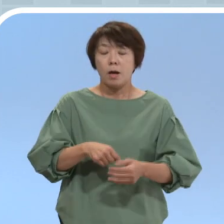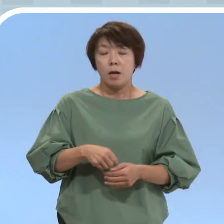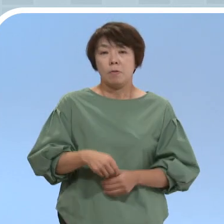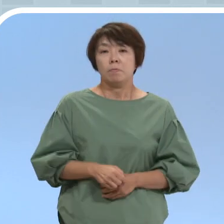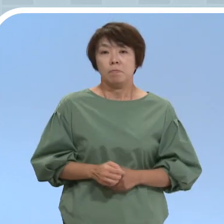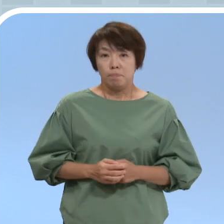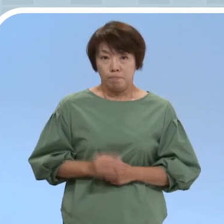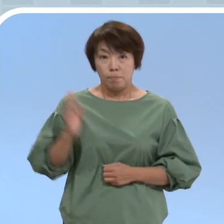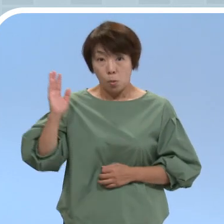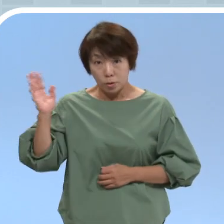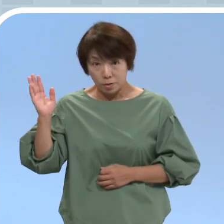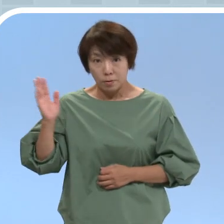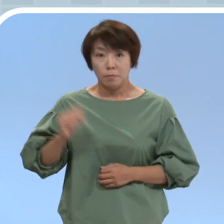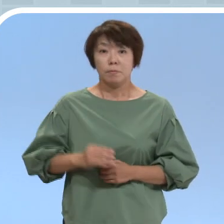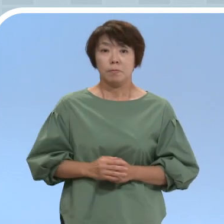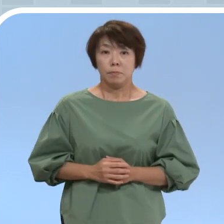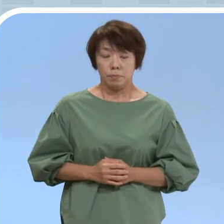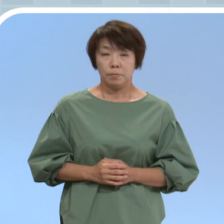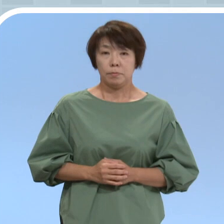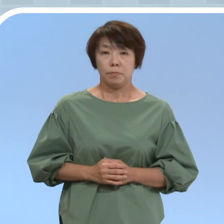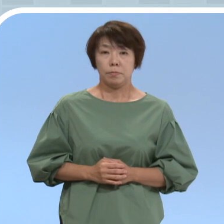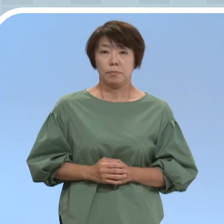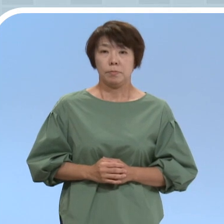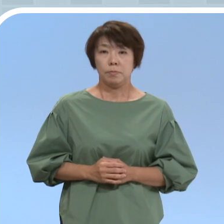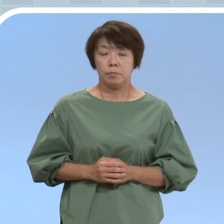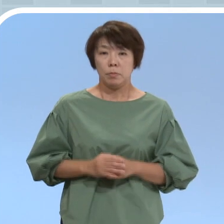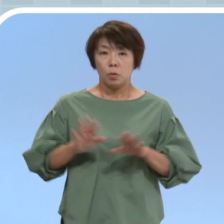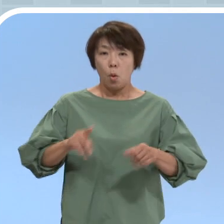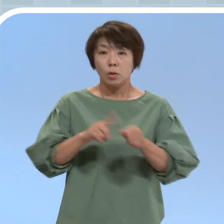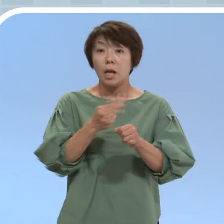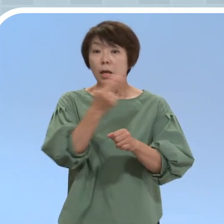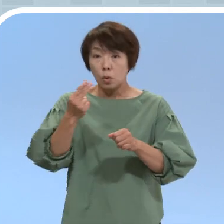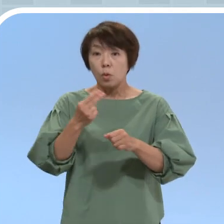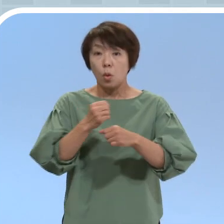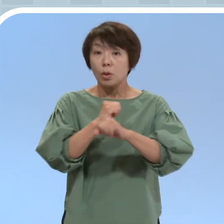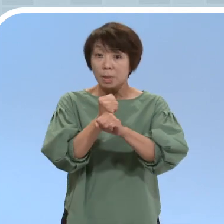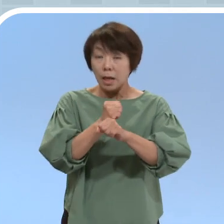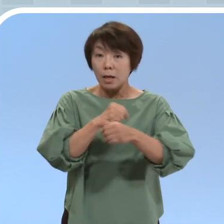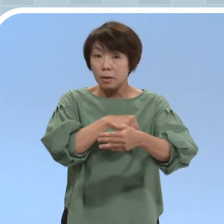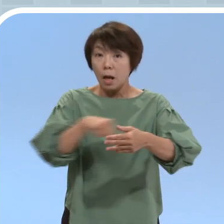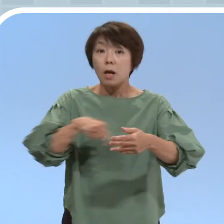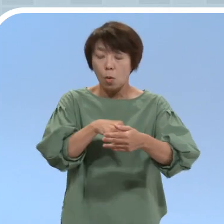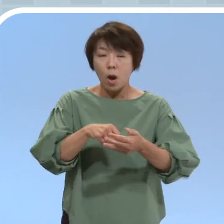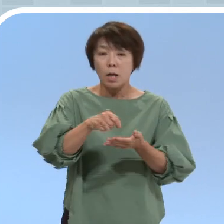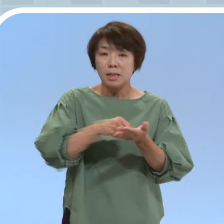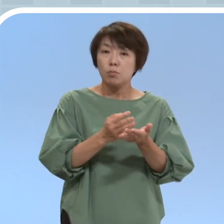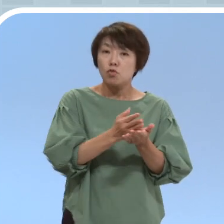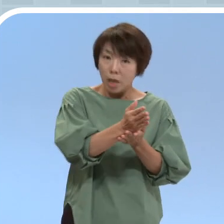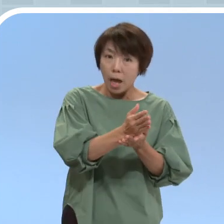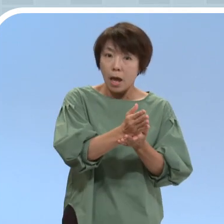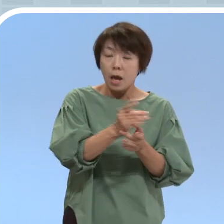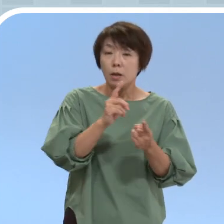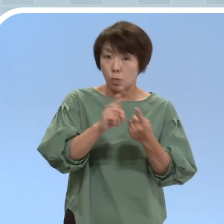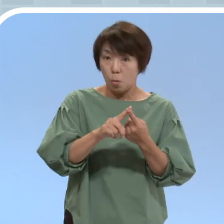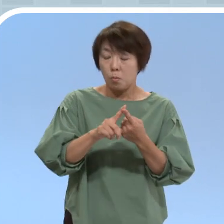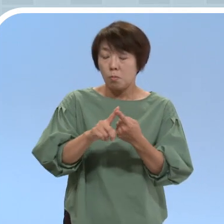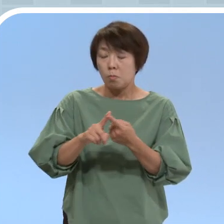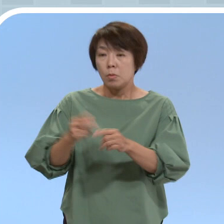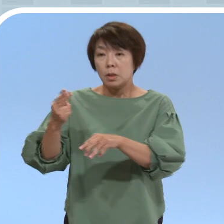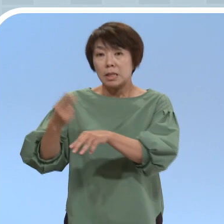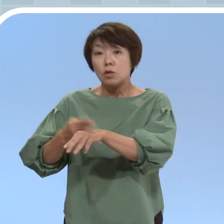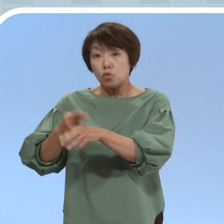採用予定人員はご覧の通り。今年度の採用試験は、事務系職種の作文試